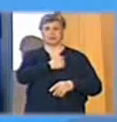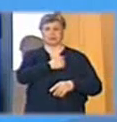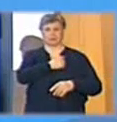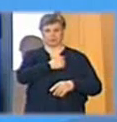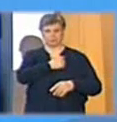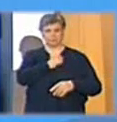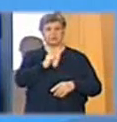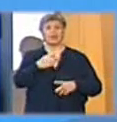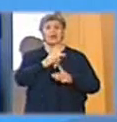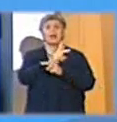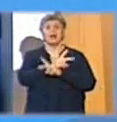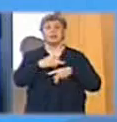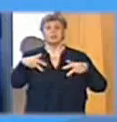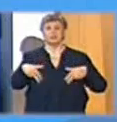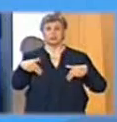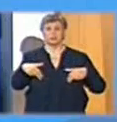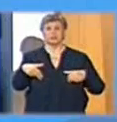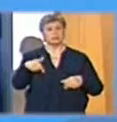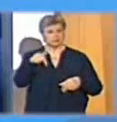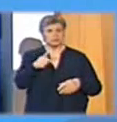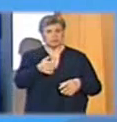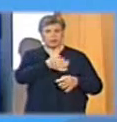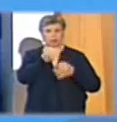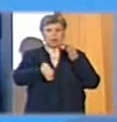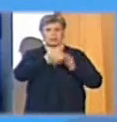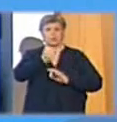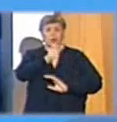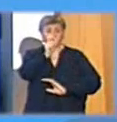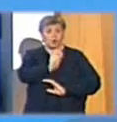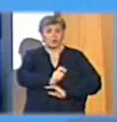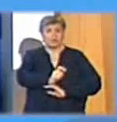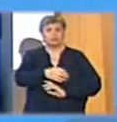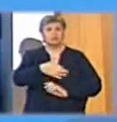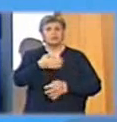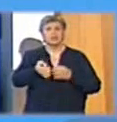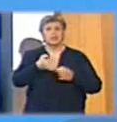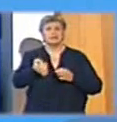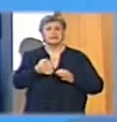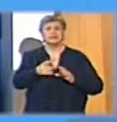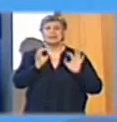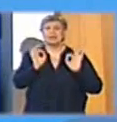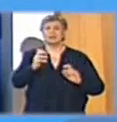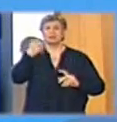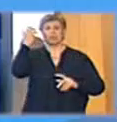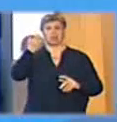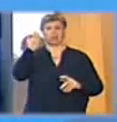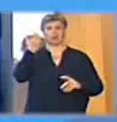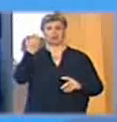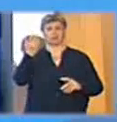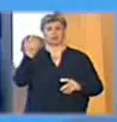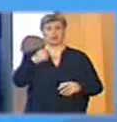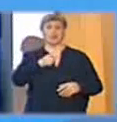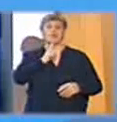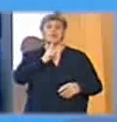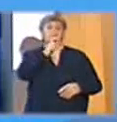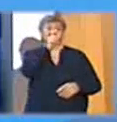σήμερα δήλωσε τι ακριβώς εννοούσε, έδωσε τις εξηγήσεις, δηλαδή ότι όταν μιλήσουμε, είπε ο ίδιος